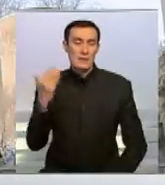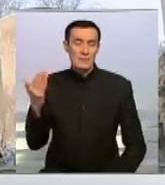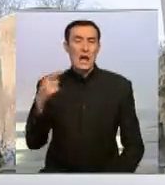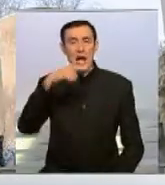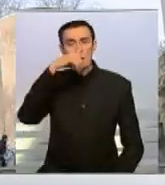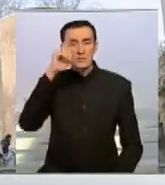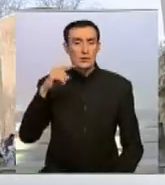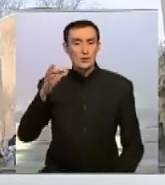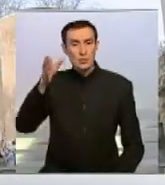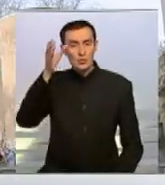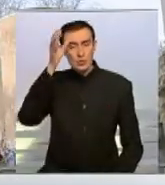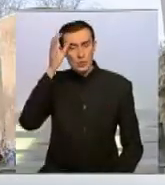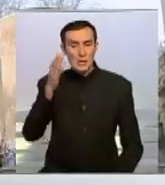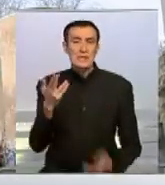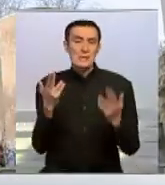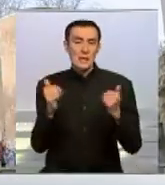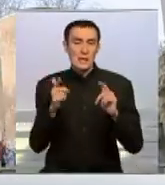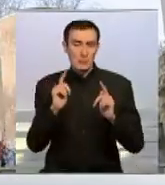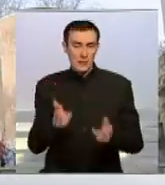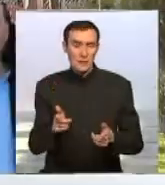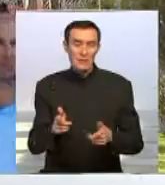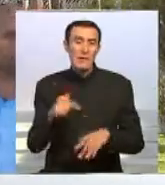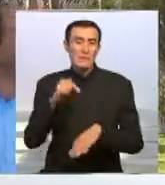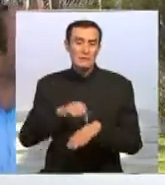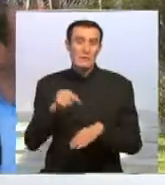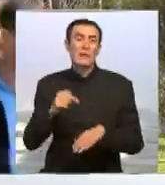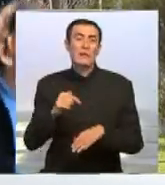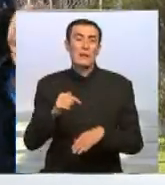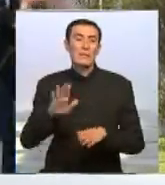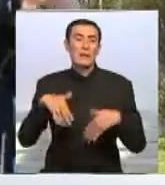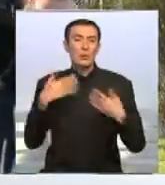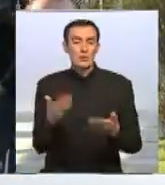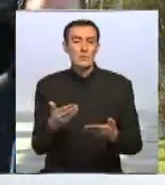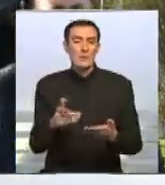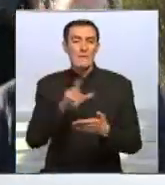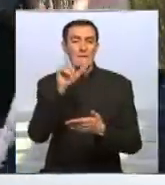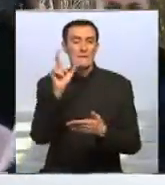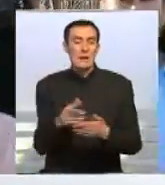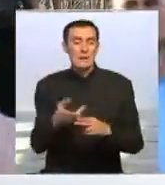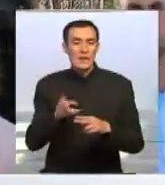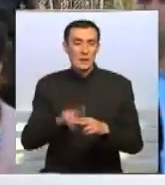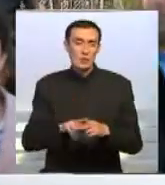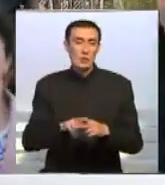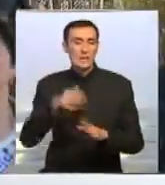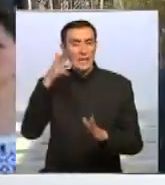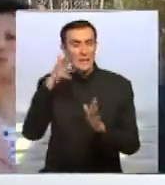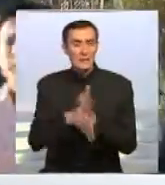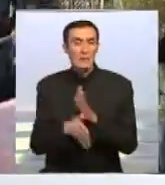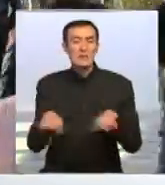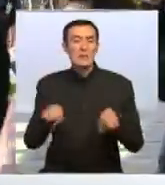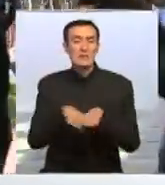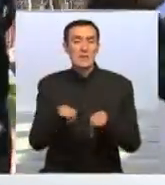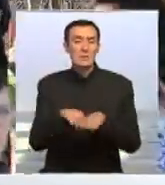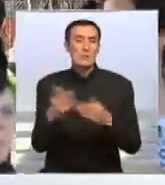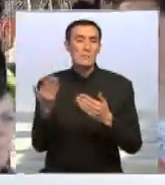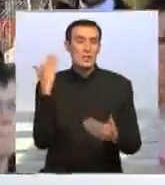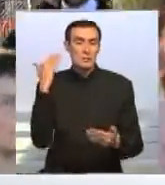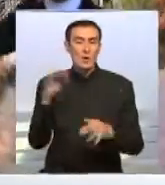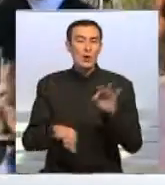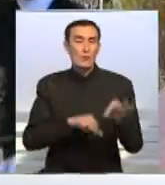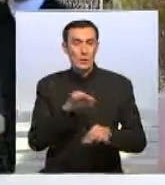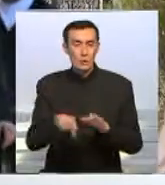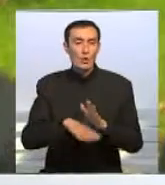Азербайджанские ученые-филологи с одобрением восприняли предложенный вариант латинского алфавита. Как отмечают исследователи, по сравнению с прежним